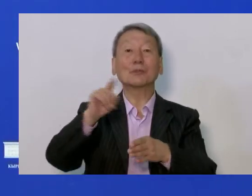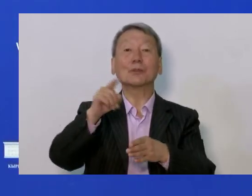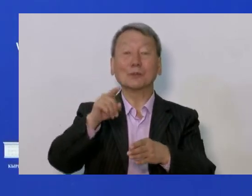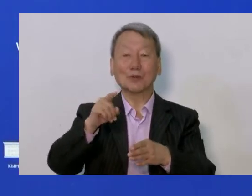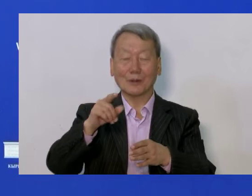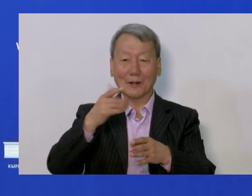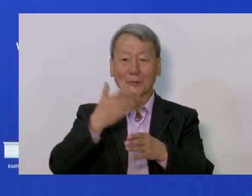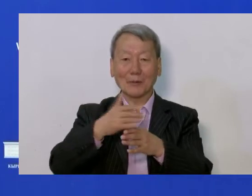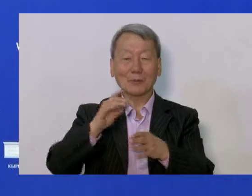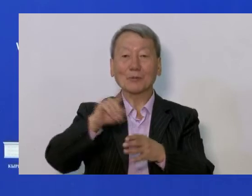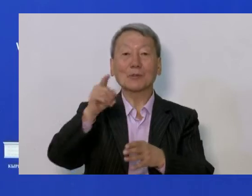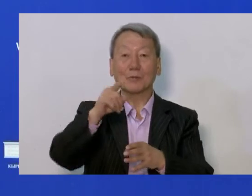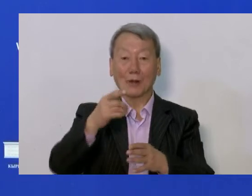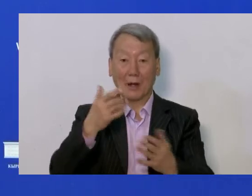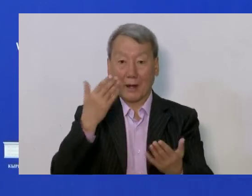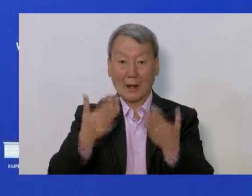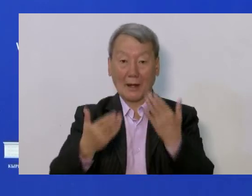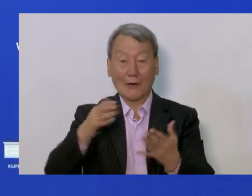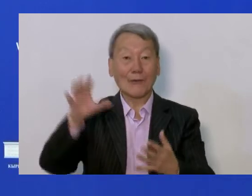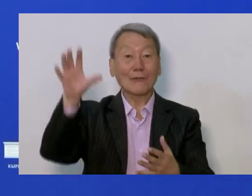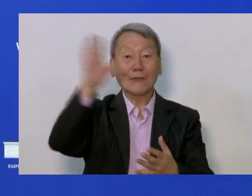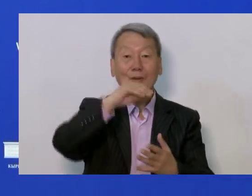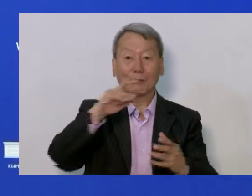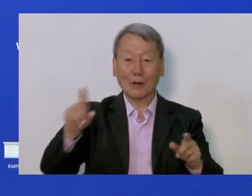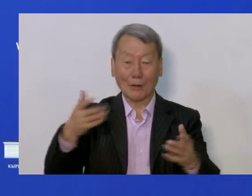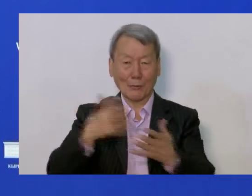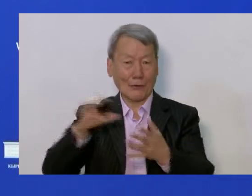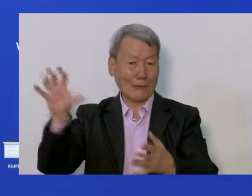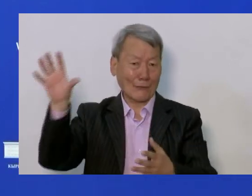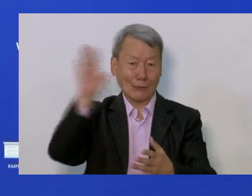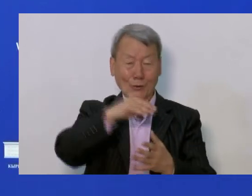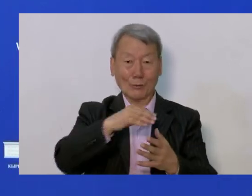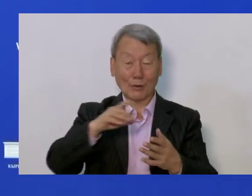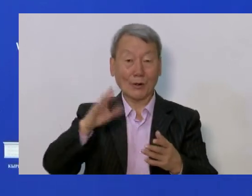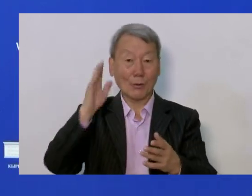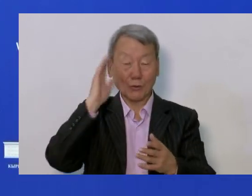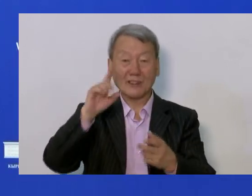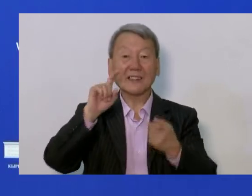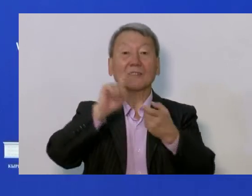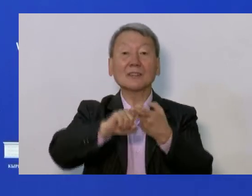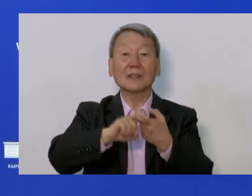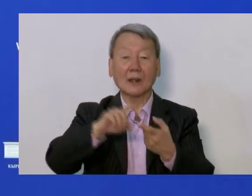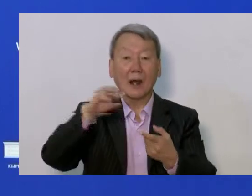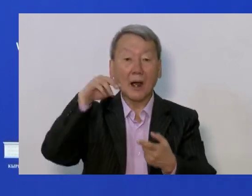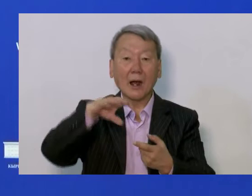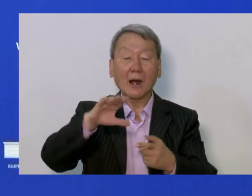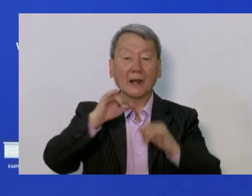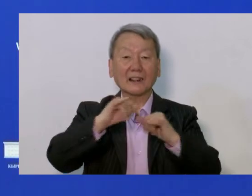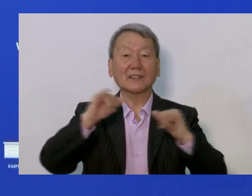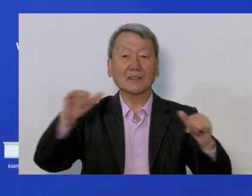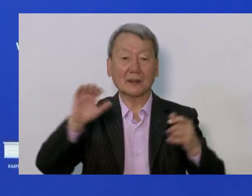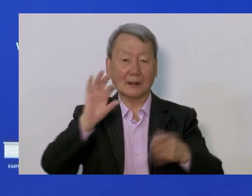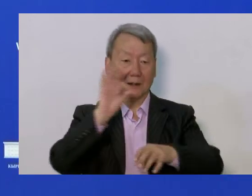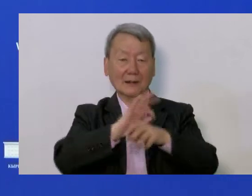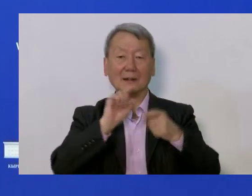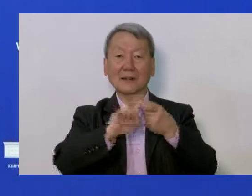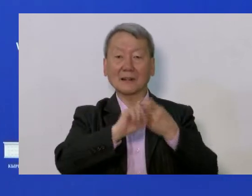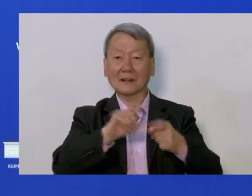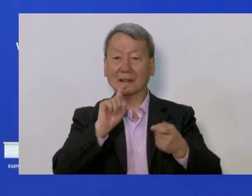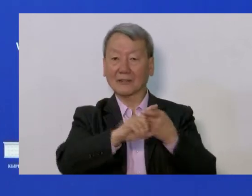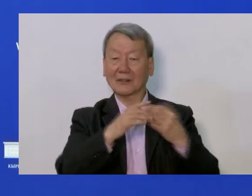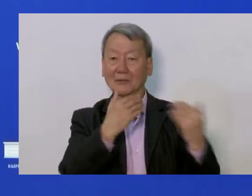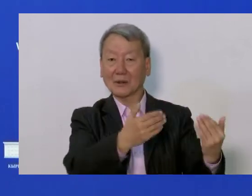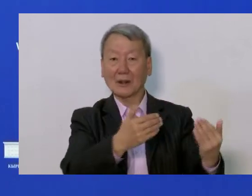что весь процесс возобновления экономической деятельности будет зависеть от развития эпидемиологической